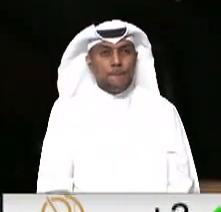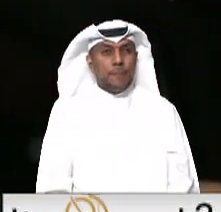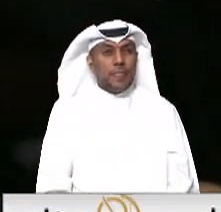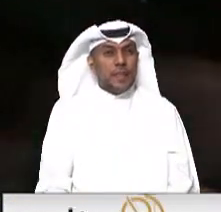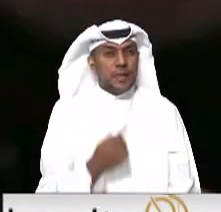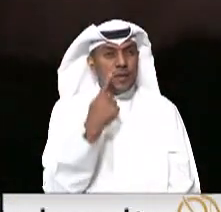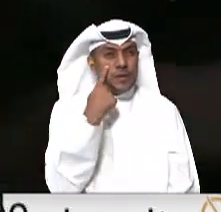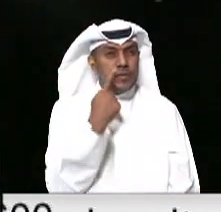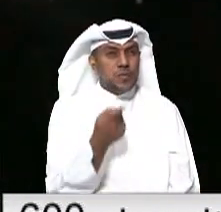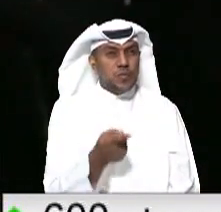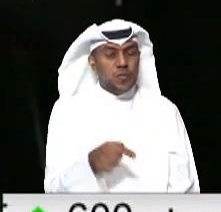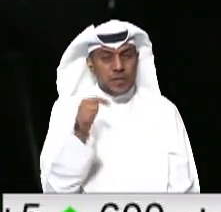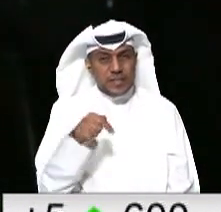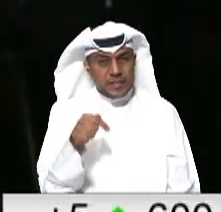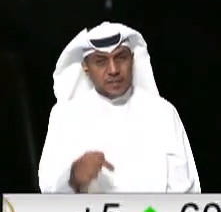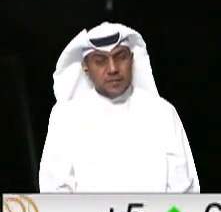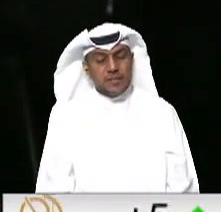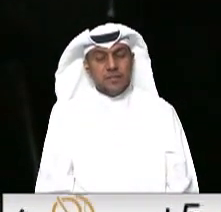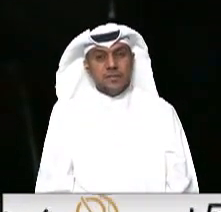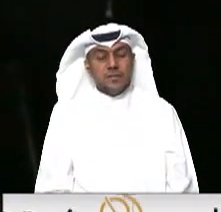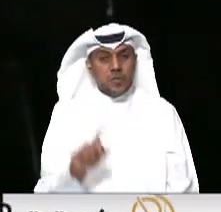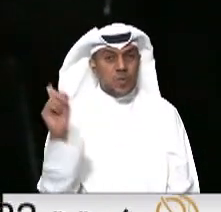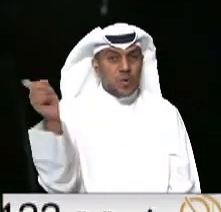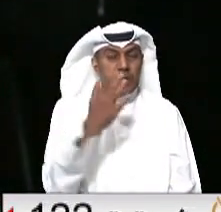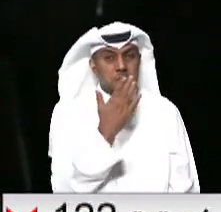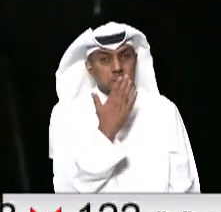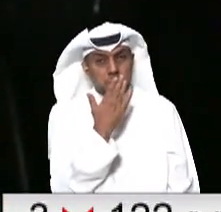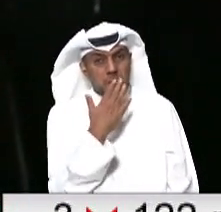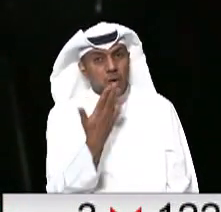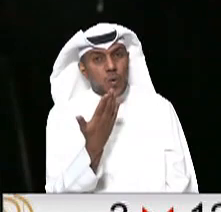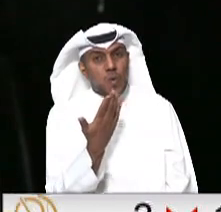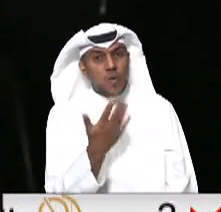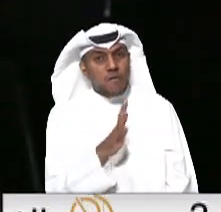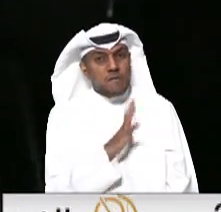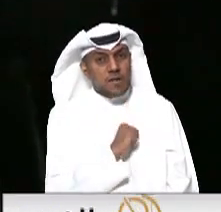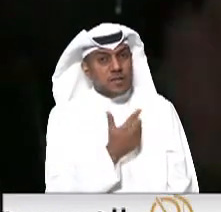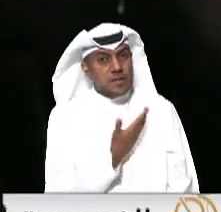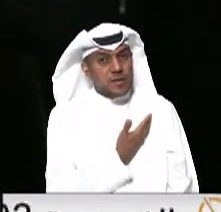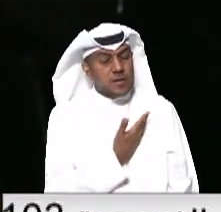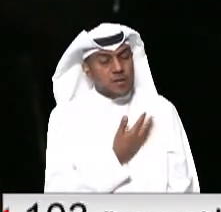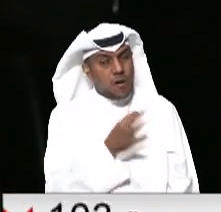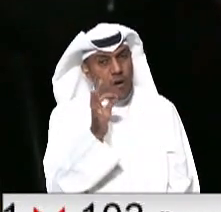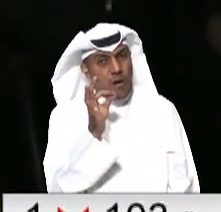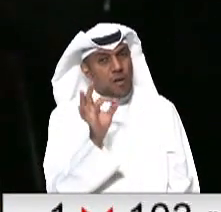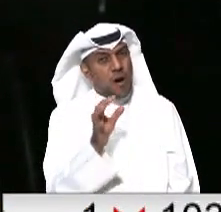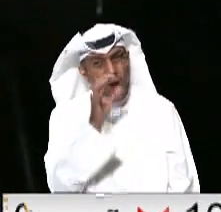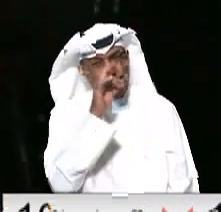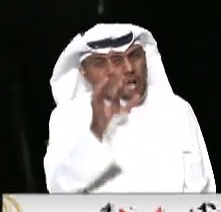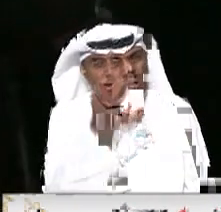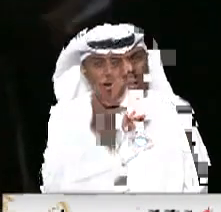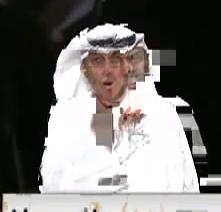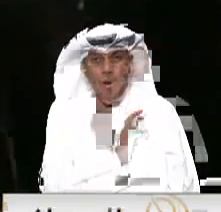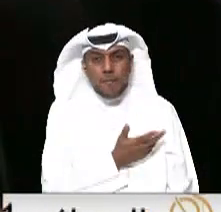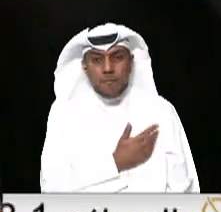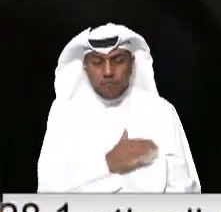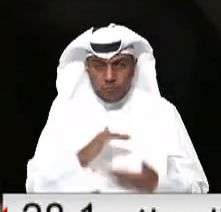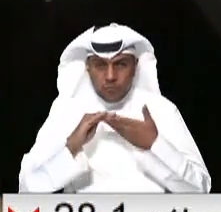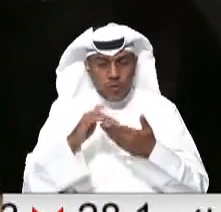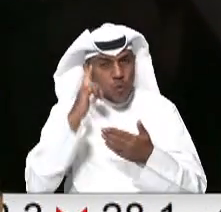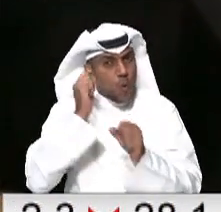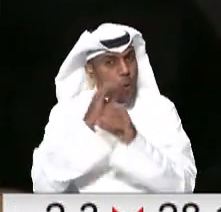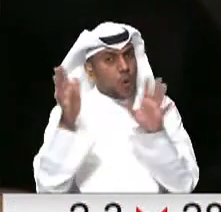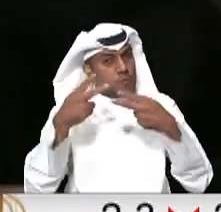جئنا هنا لإدانة الصمت الغربي المخزي باعتقادي أن حل الدولتين سيمكن الفلسطينيين من أن يعيشوا أحرارا